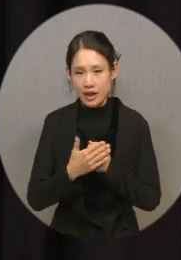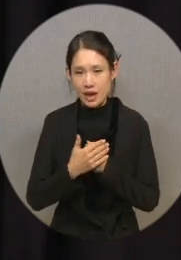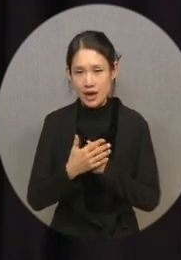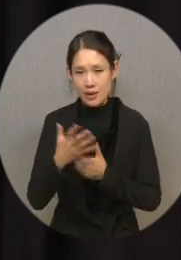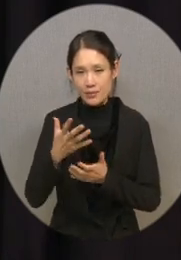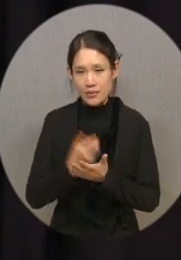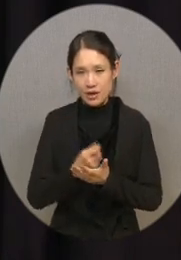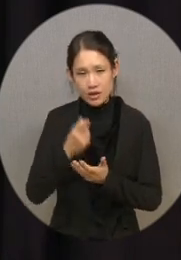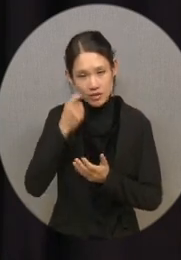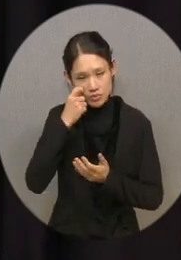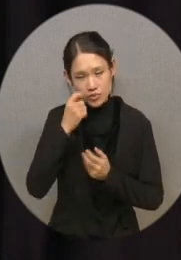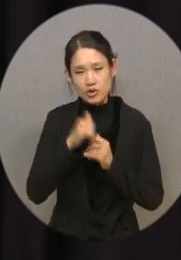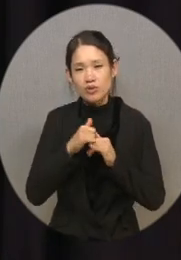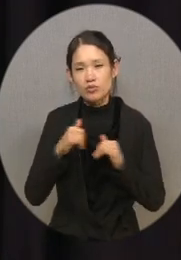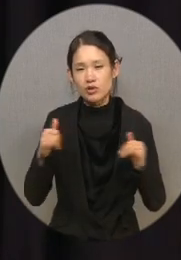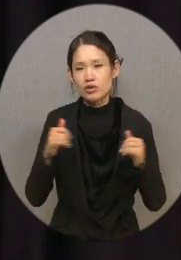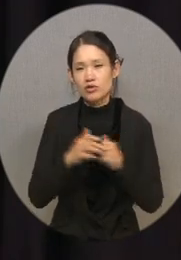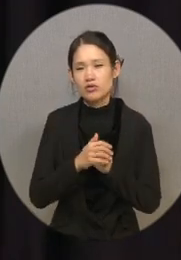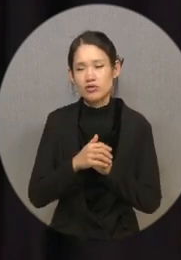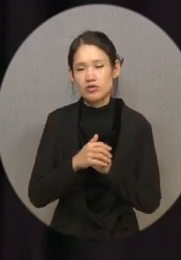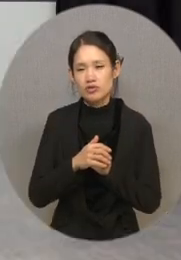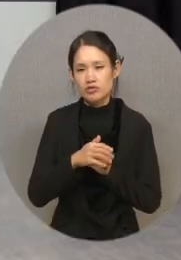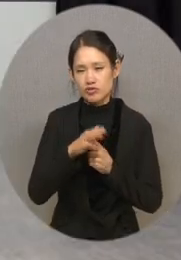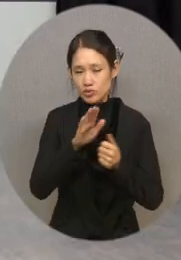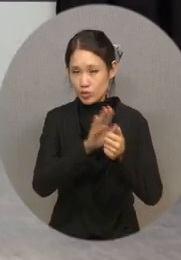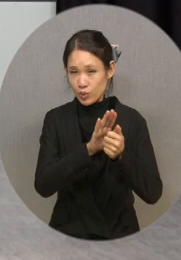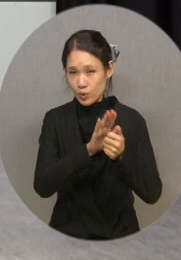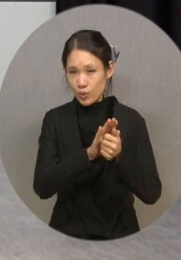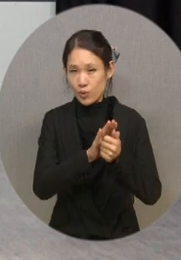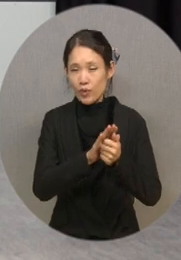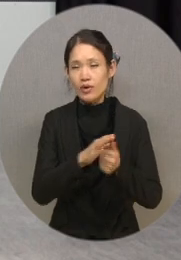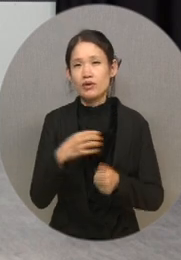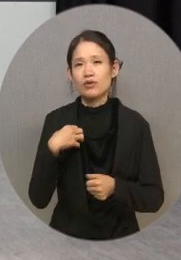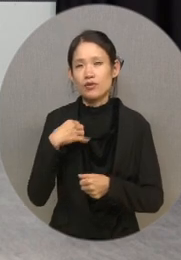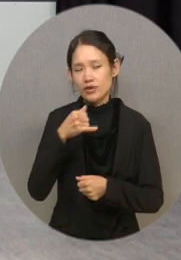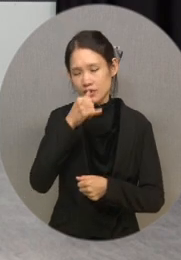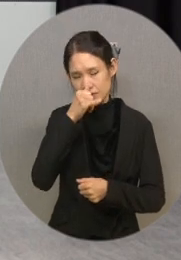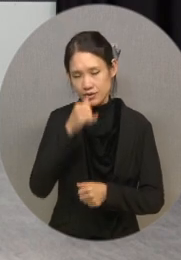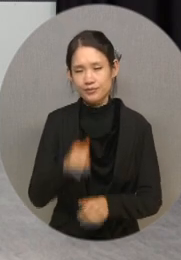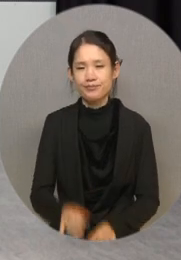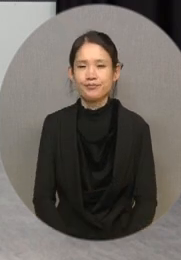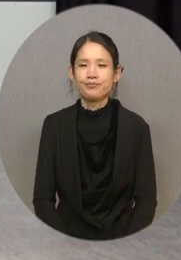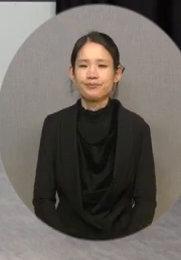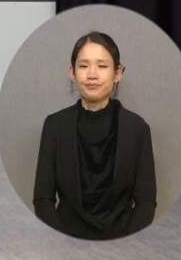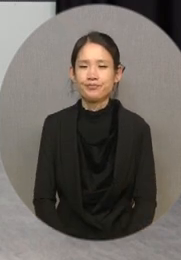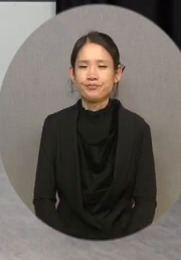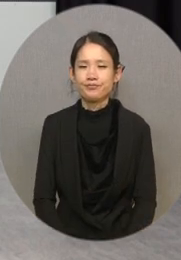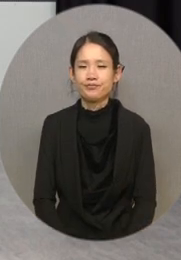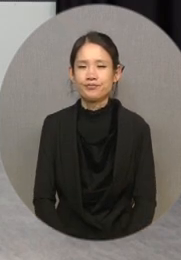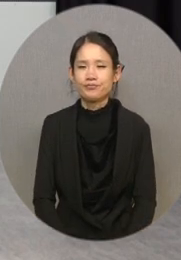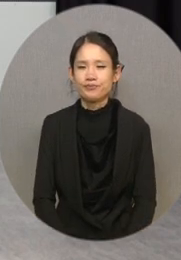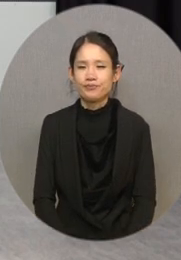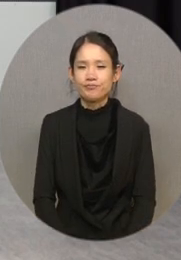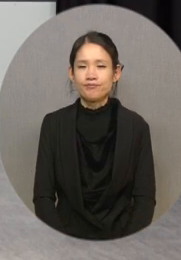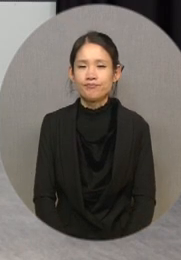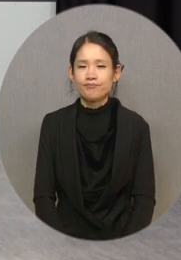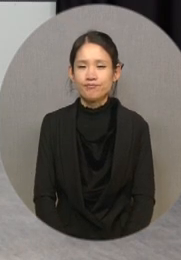사각지대에서 정말 복지 혜택을 못 받는 분들을 우리가 돕자. 이런 역할을 하고 있습니다.